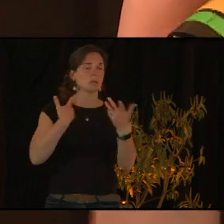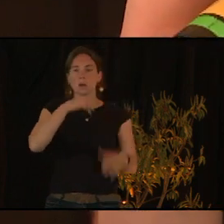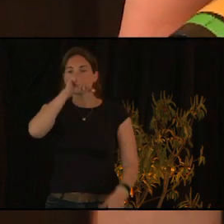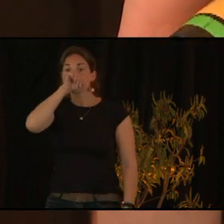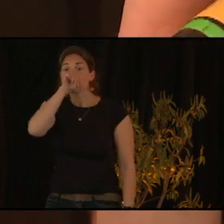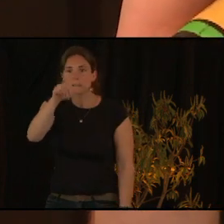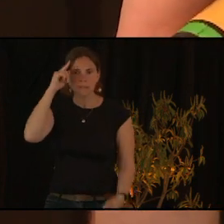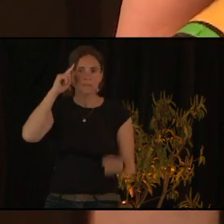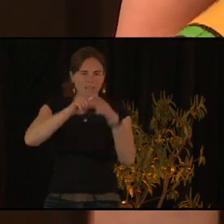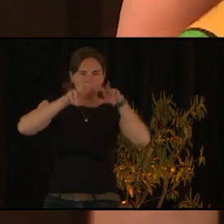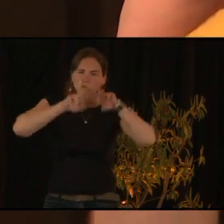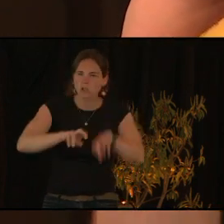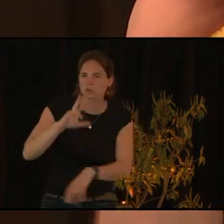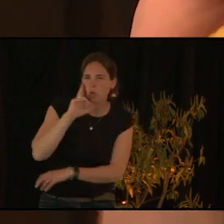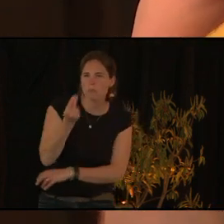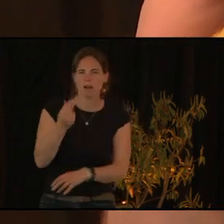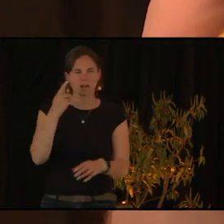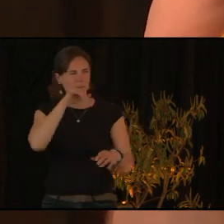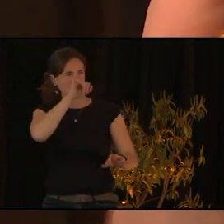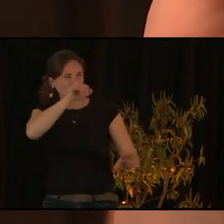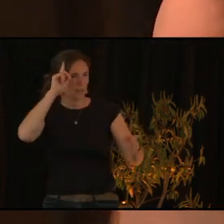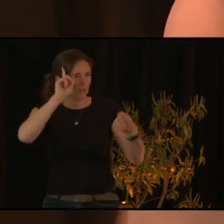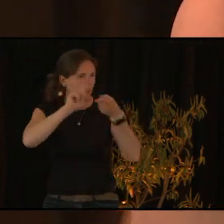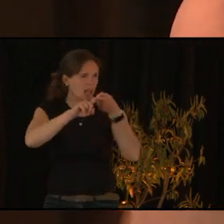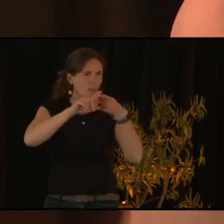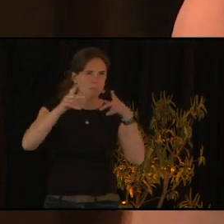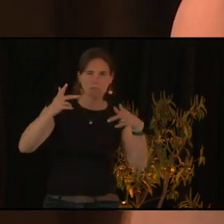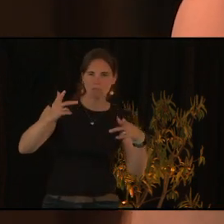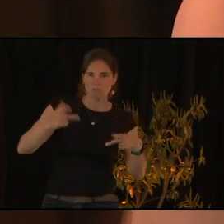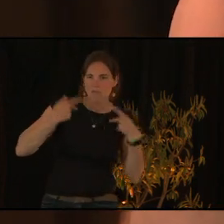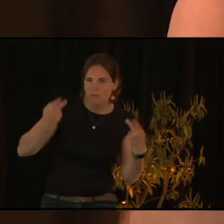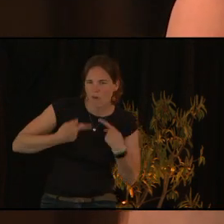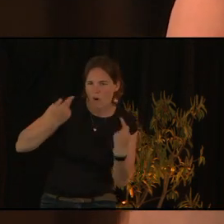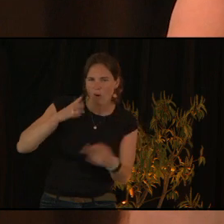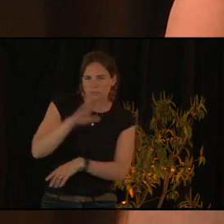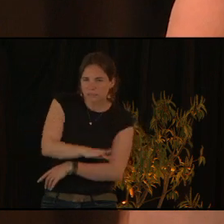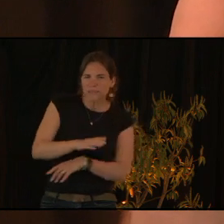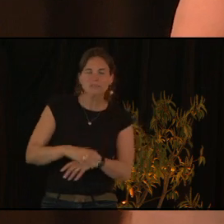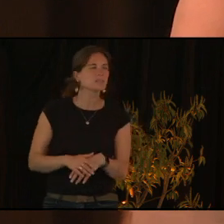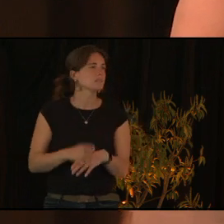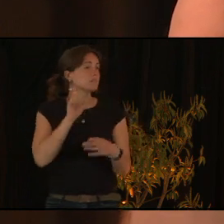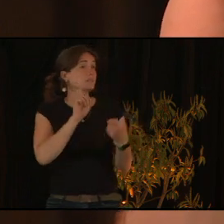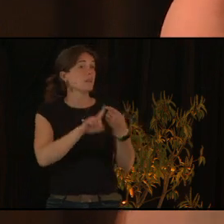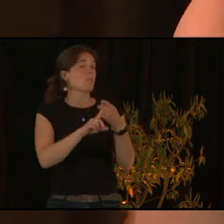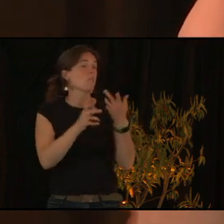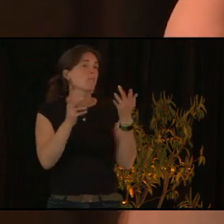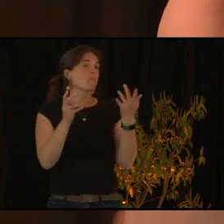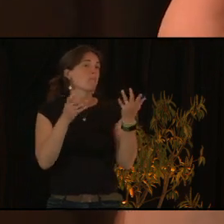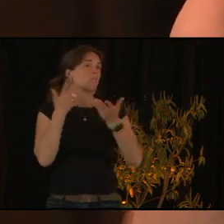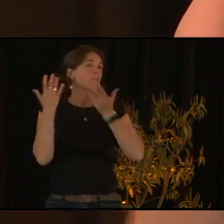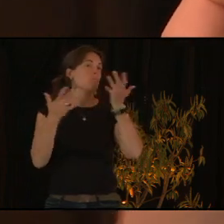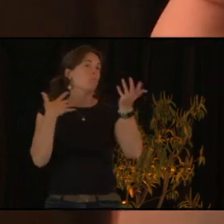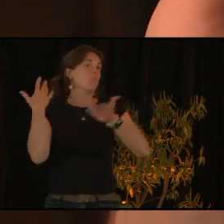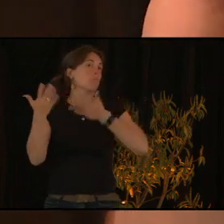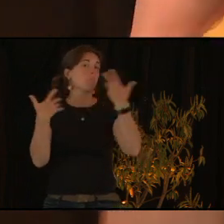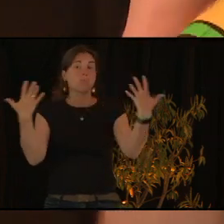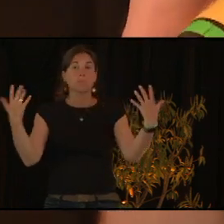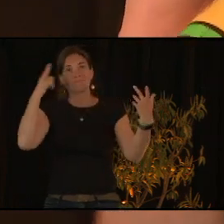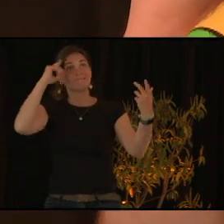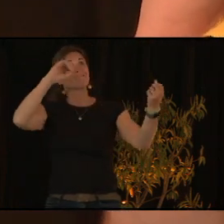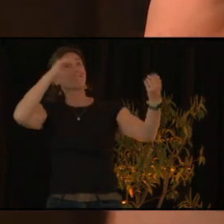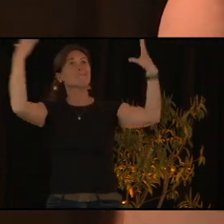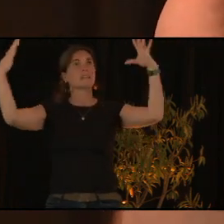Moi, j'imagine ce que c'est d'être là-bas. Je ne voulais juste pas dire de bêtises. Ça a été mon souci. Je n'avais pas du tout envie de faire quelque chose de